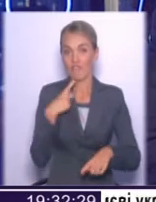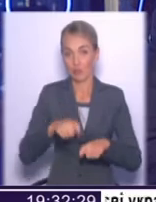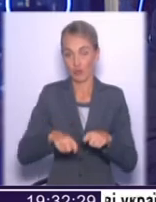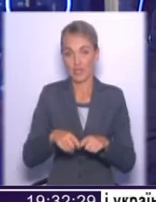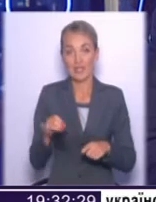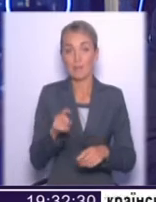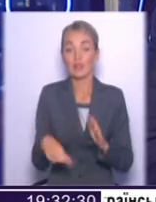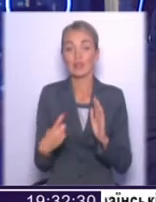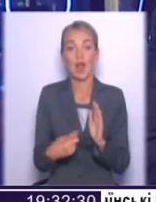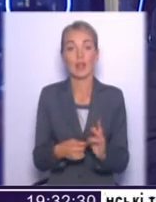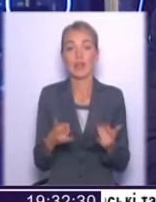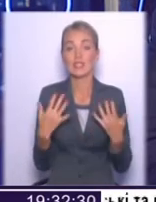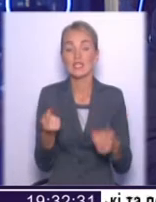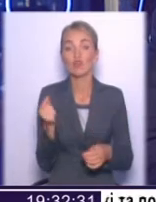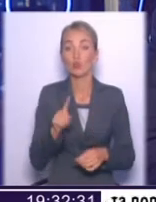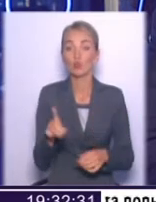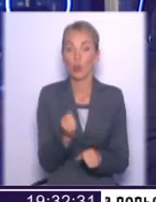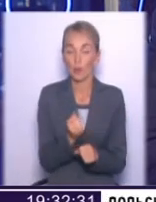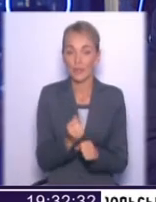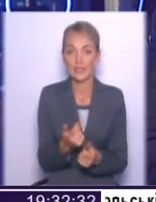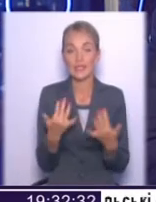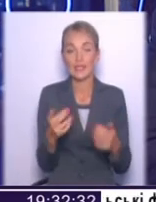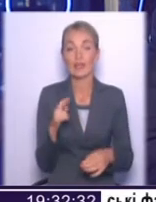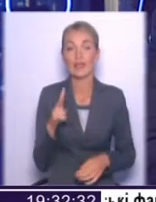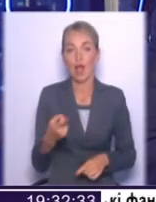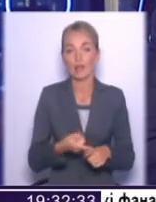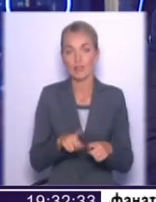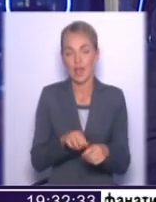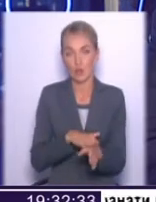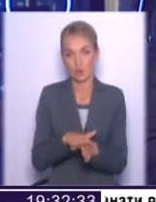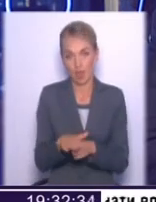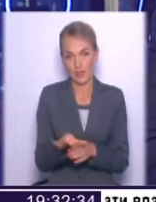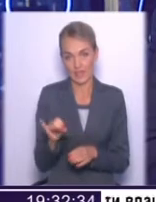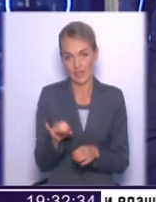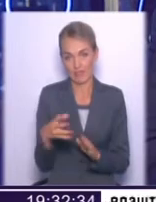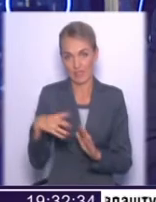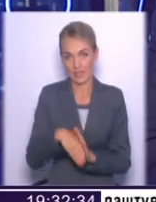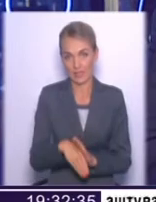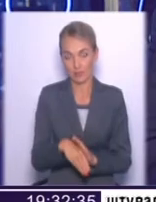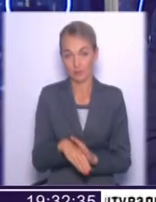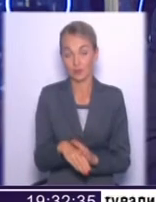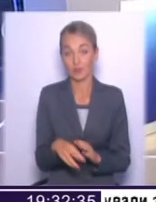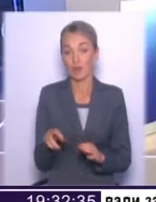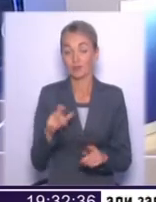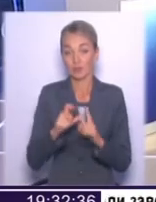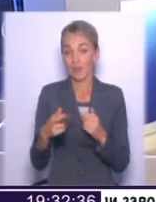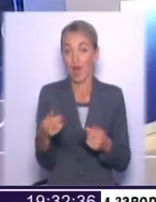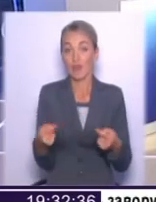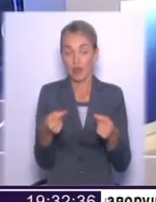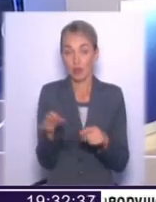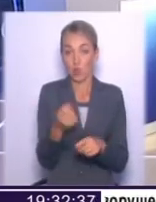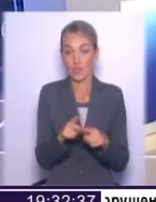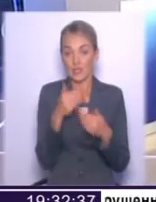питання не стільки в тому, що робити, скільки в тому, як це реалізувати і втілити. Так я якраз про це і запитую. В теорії воно